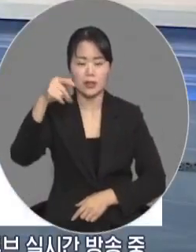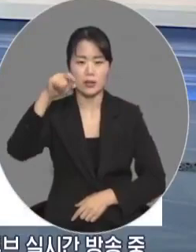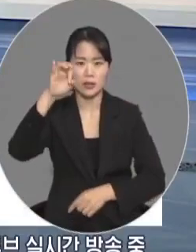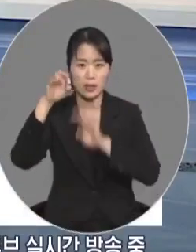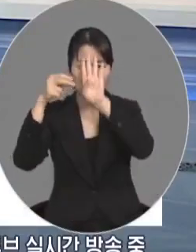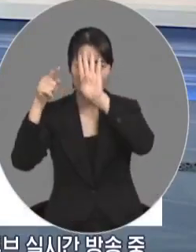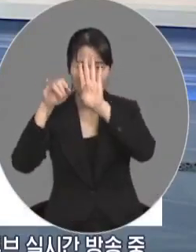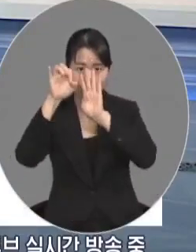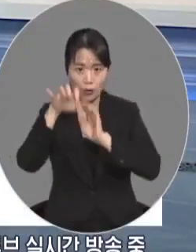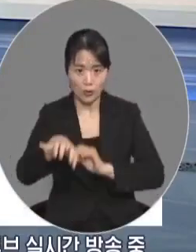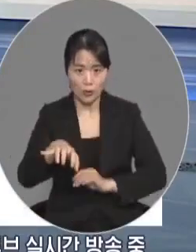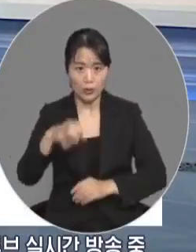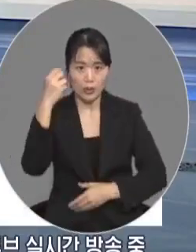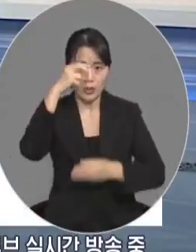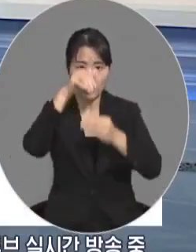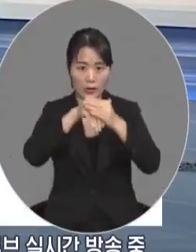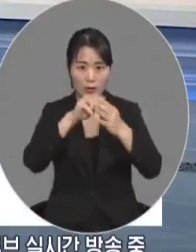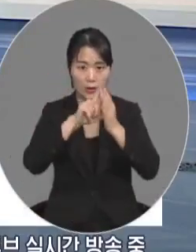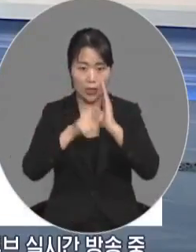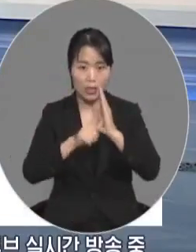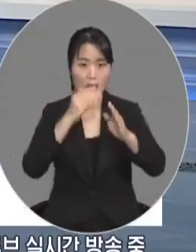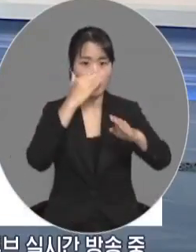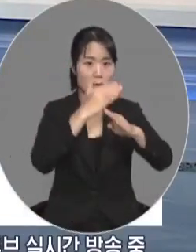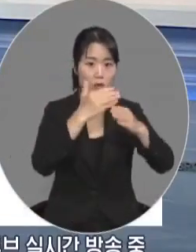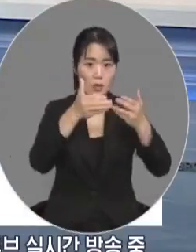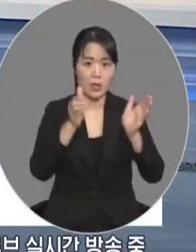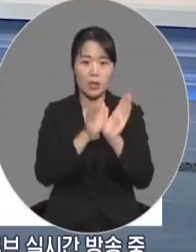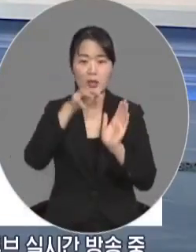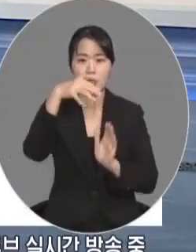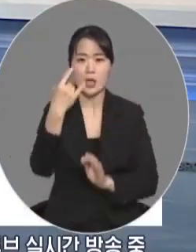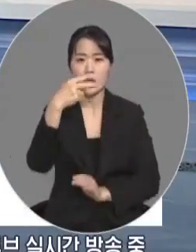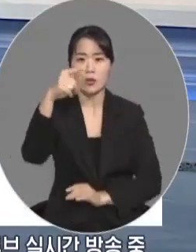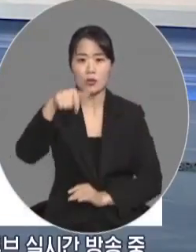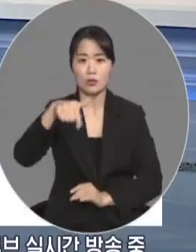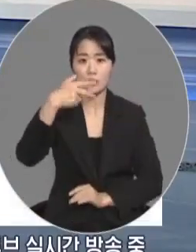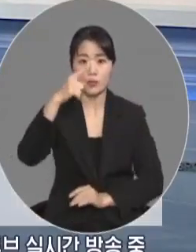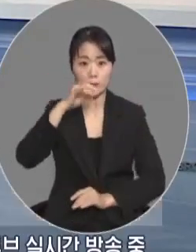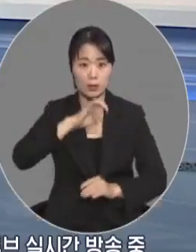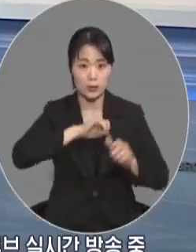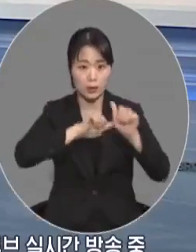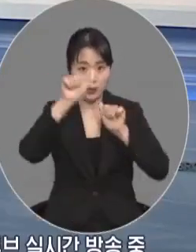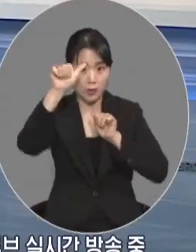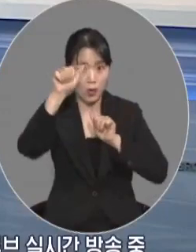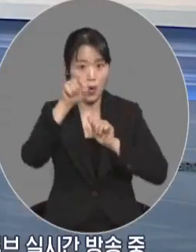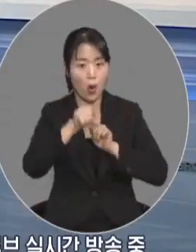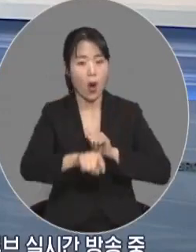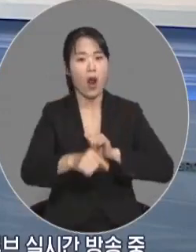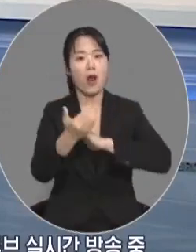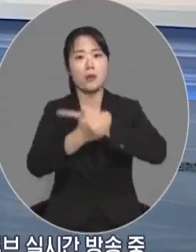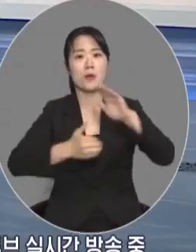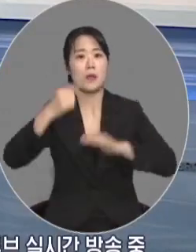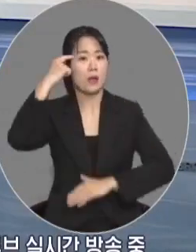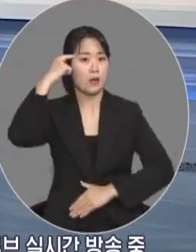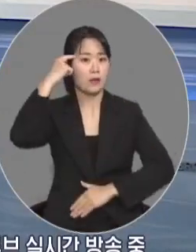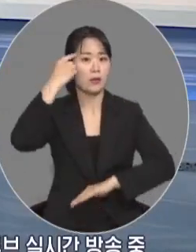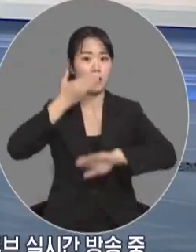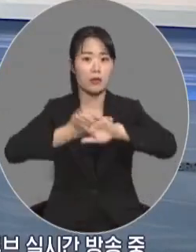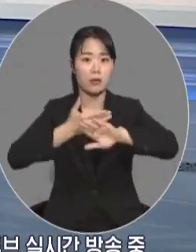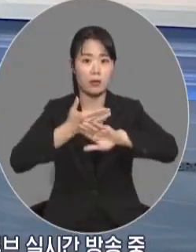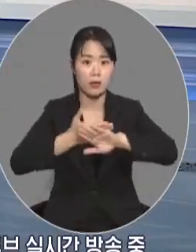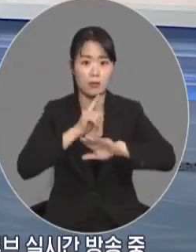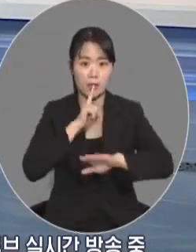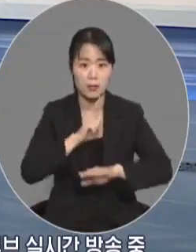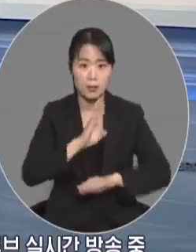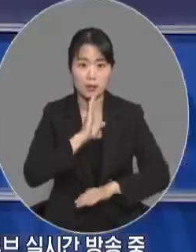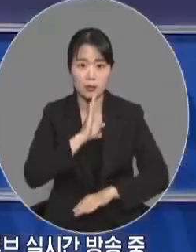남구의원 보궐선거에서는 더불어민주당 최덕종 후보가 승리를 했죠. 예상을 빗나갔다는 의견이 많은데요.